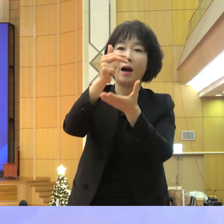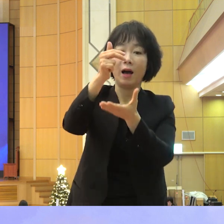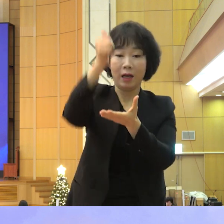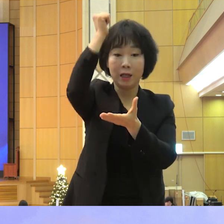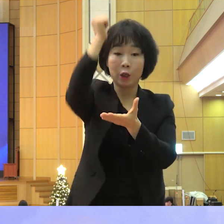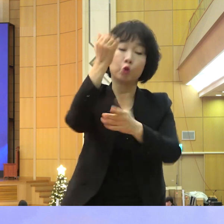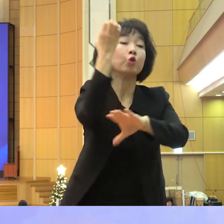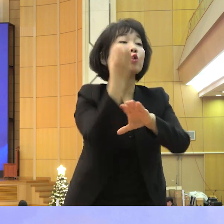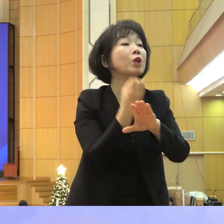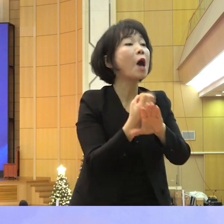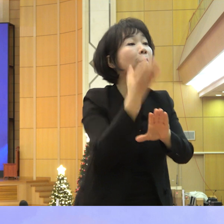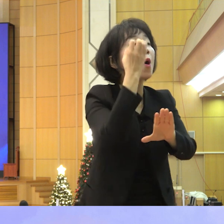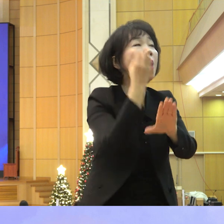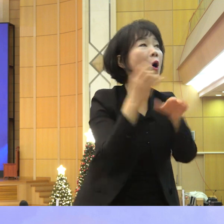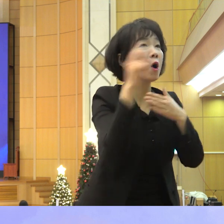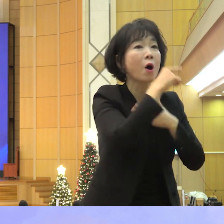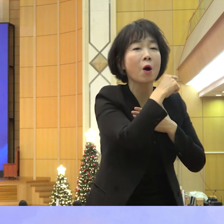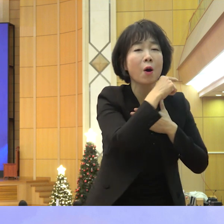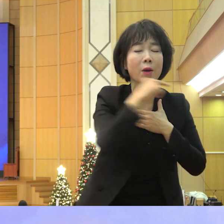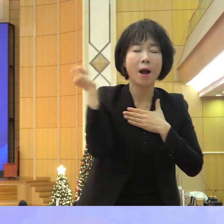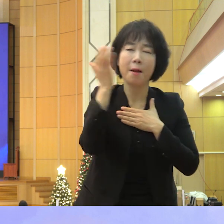능력이 또다. 주의